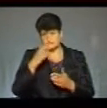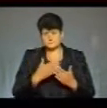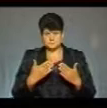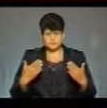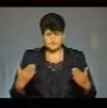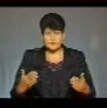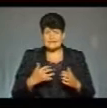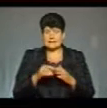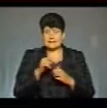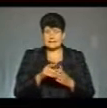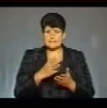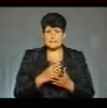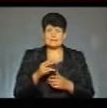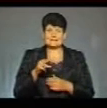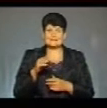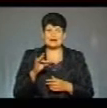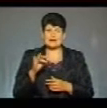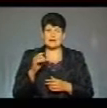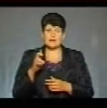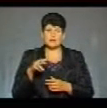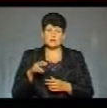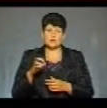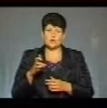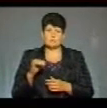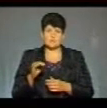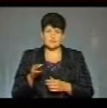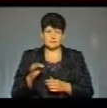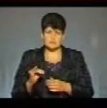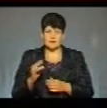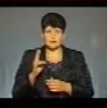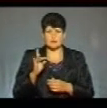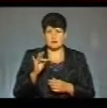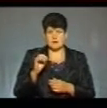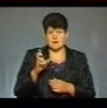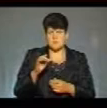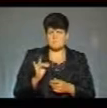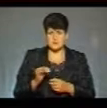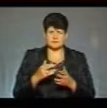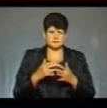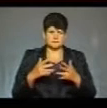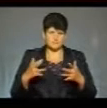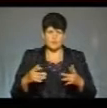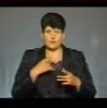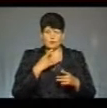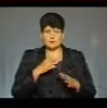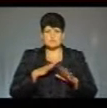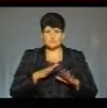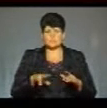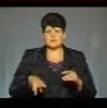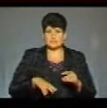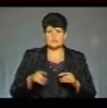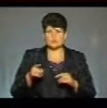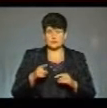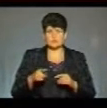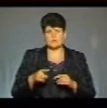музеї. Серед них трилобіти, краби, молюски, зуби динозаврів і відбитки папороті. За словами заступниці директора Тернопільського краєзнавчого